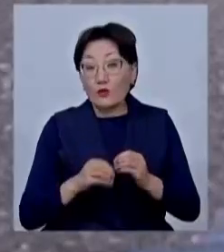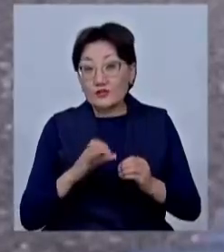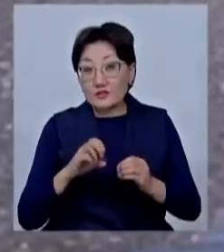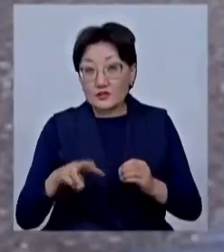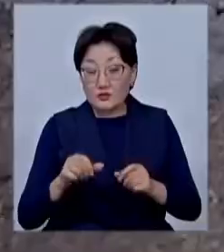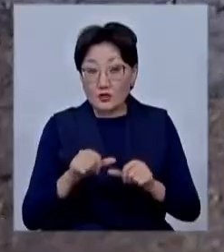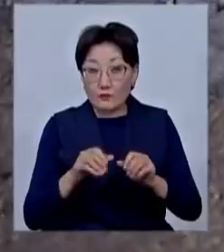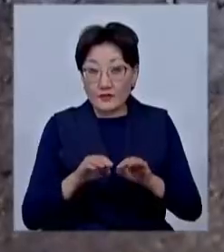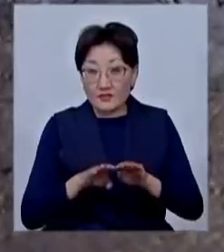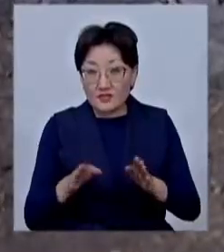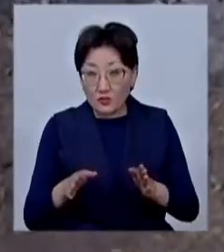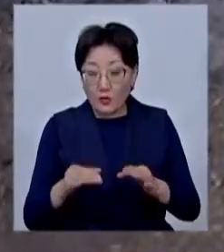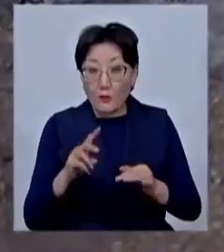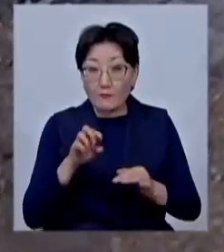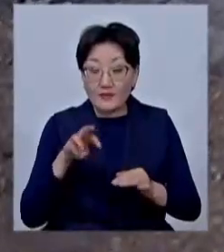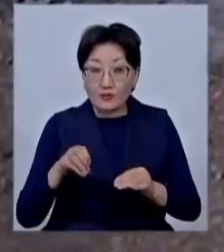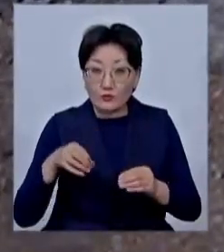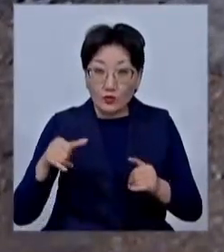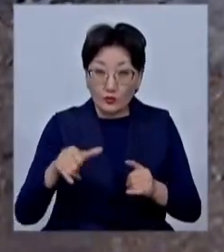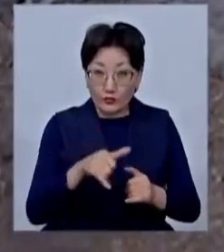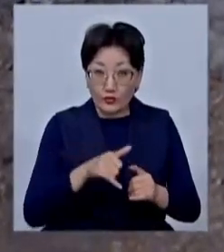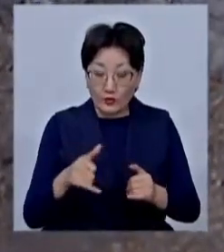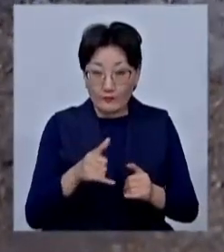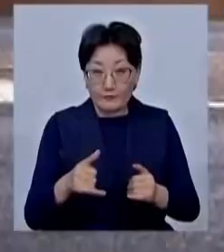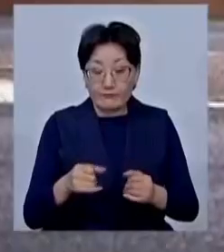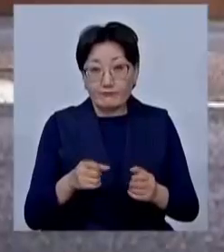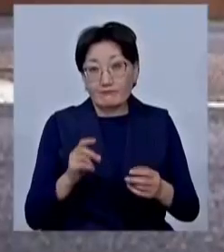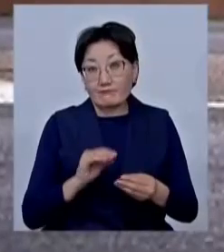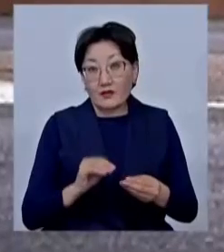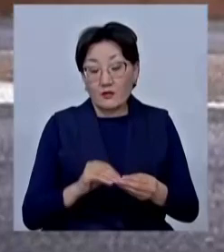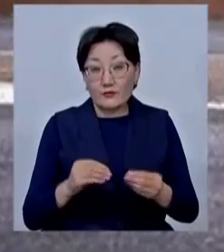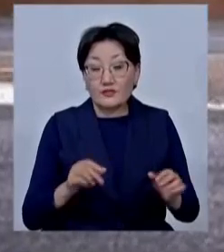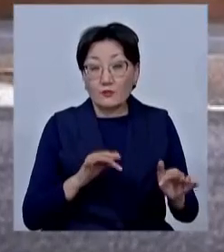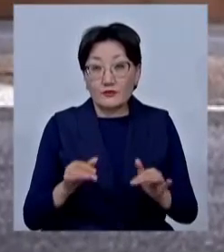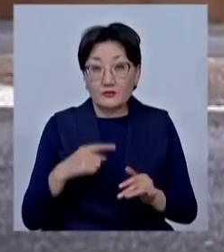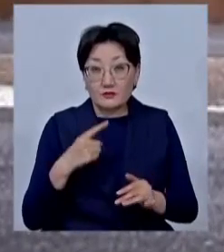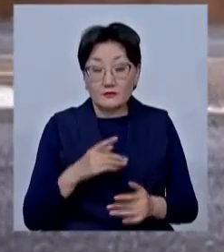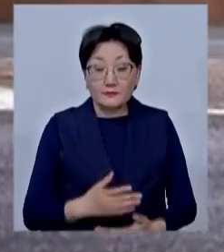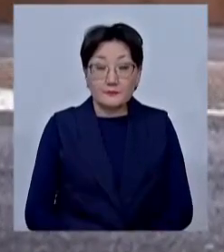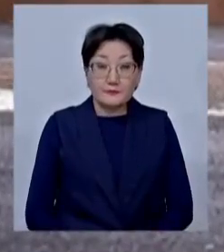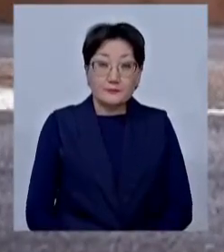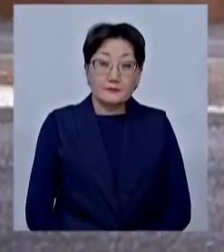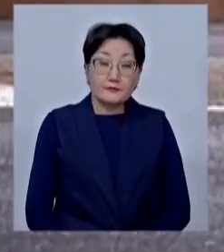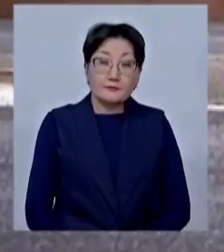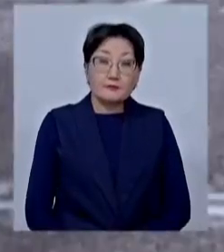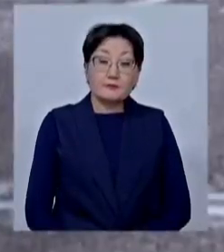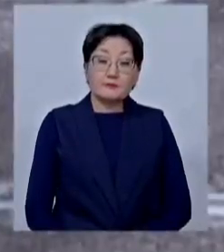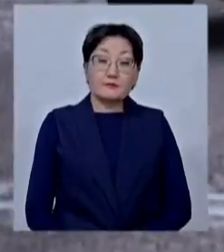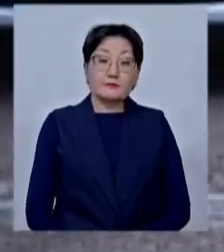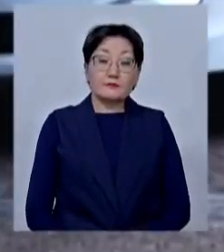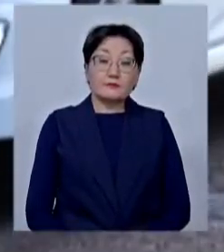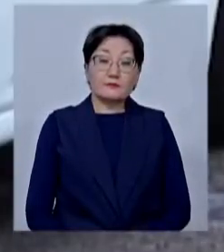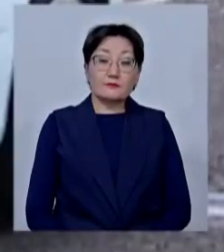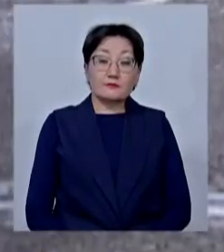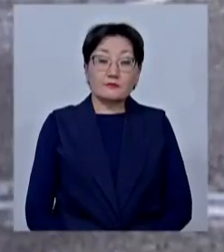дейін ашылған жерге тек битумды құюды қалыпты процеске балап отыр. Мерей Байет, Шыңғысхан Кеңесхан, Алматы телеарнасы,